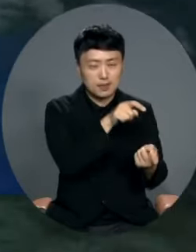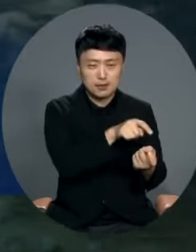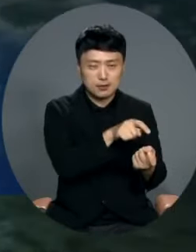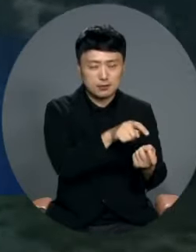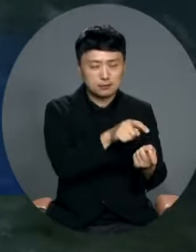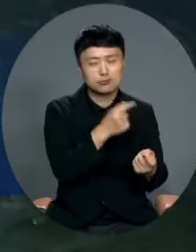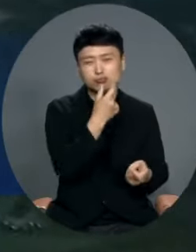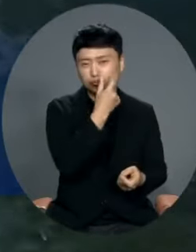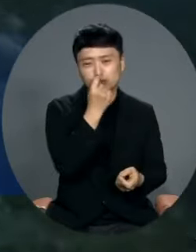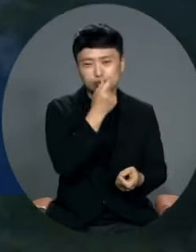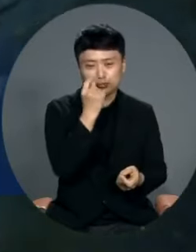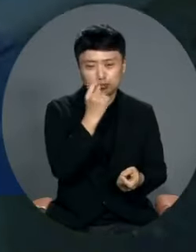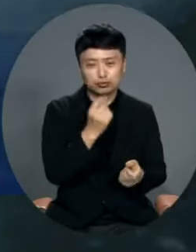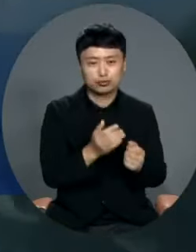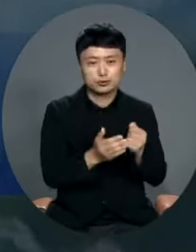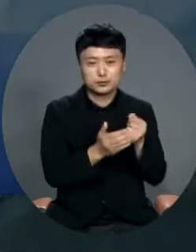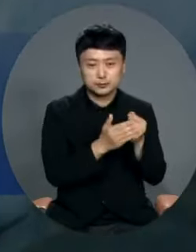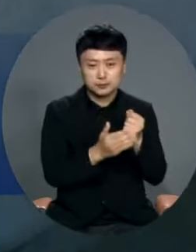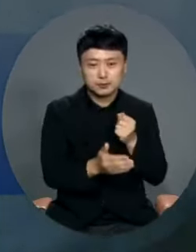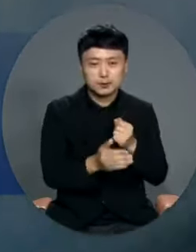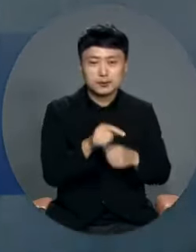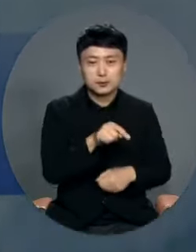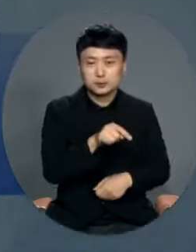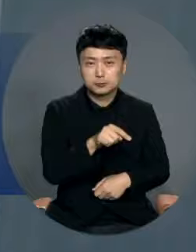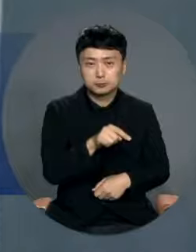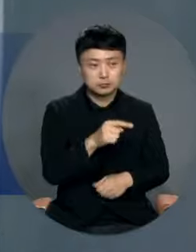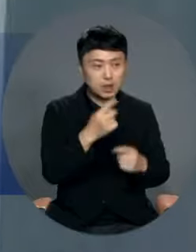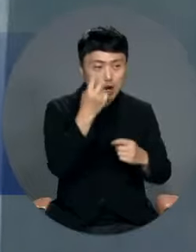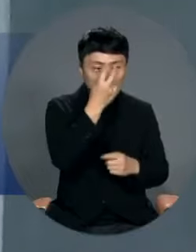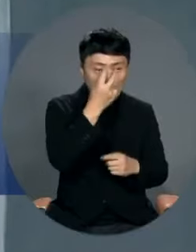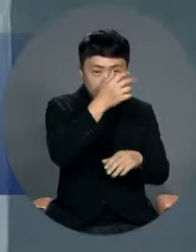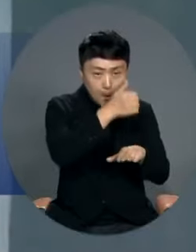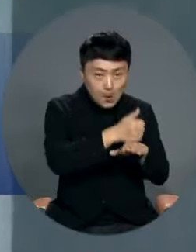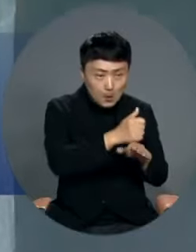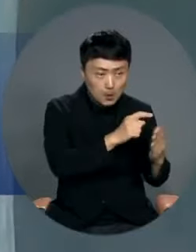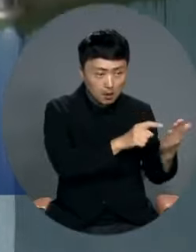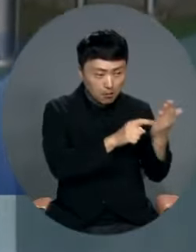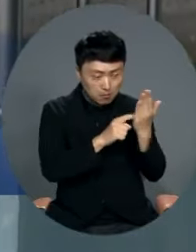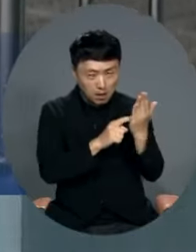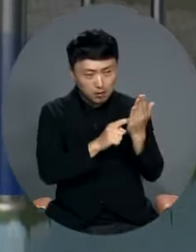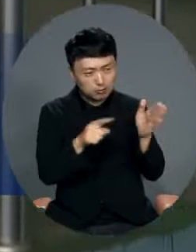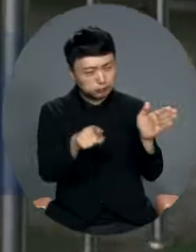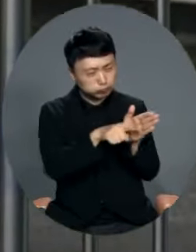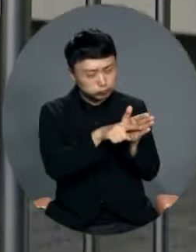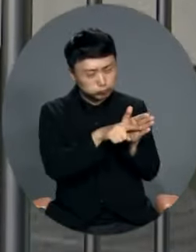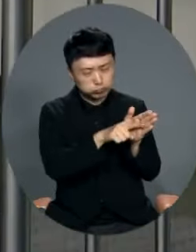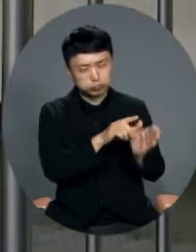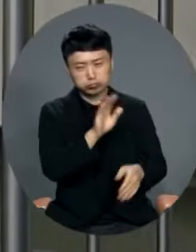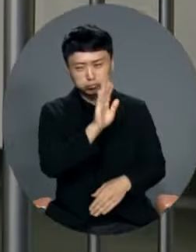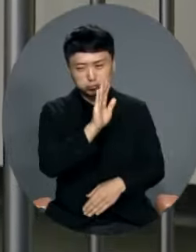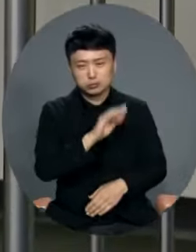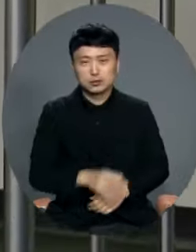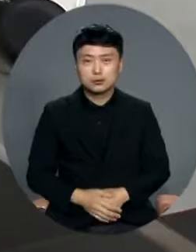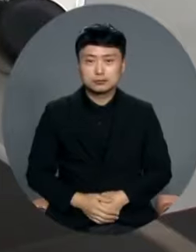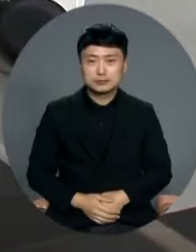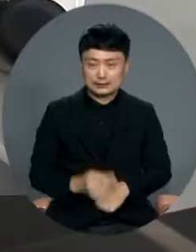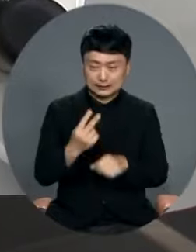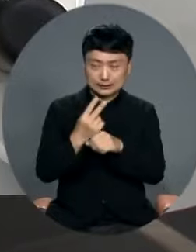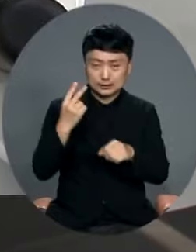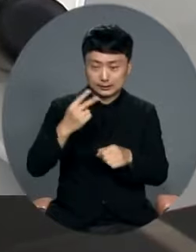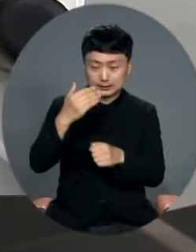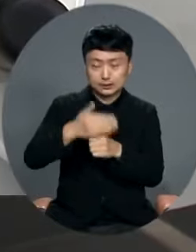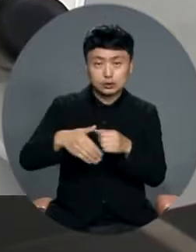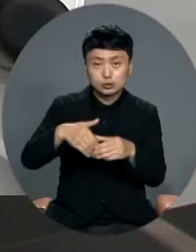잘 못하거든요. 예. 거기에 대해서 우리는 별로 신뢰가 안 갑니다. 좀. 2년 전